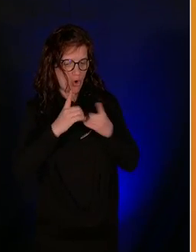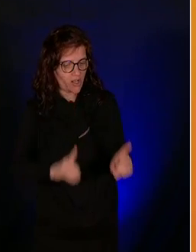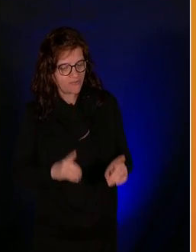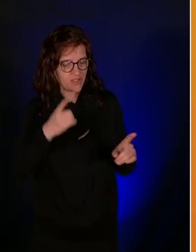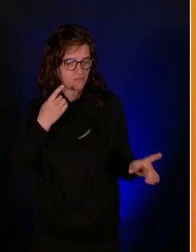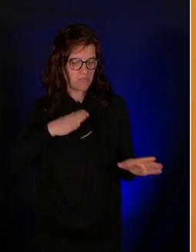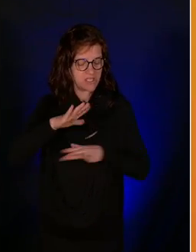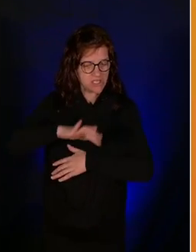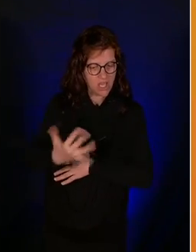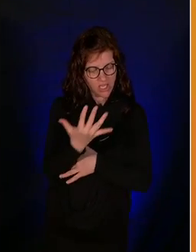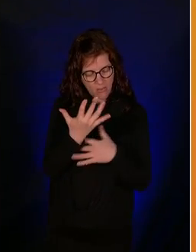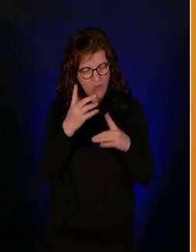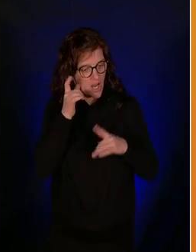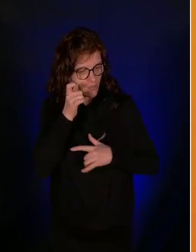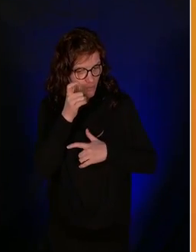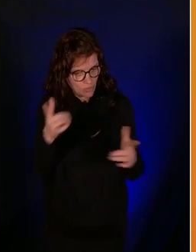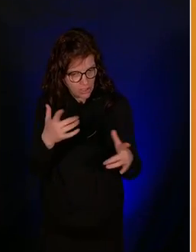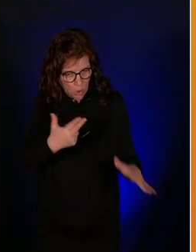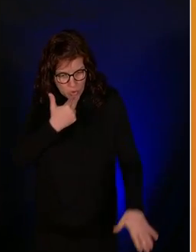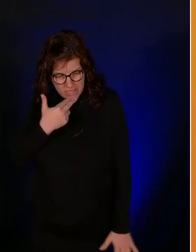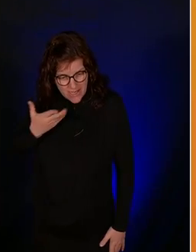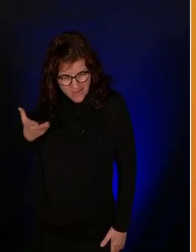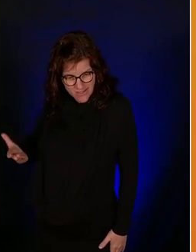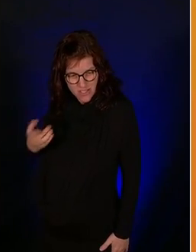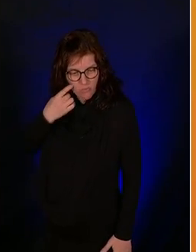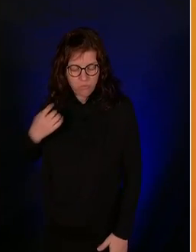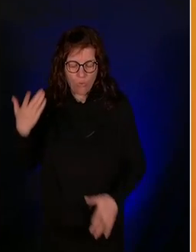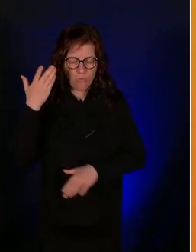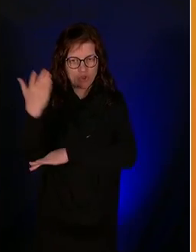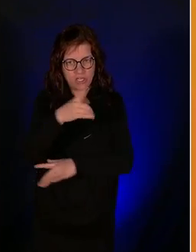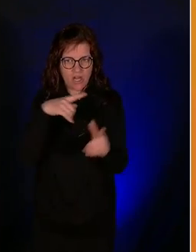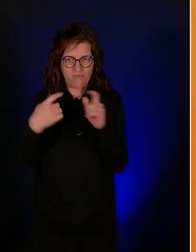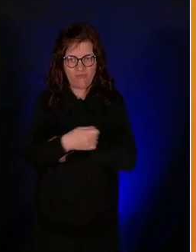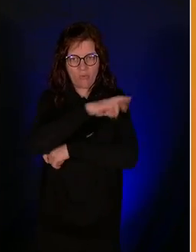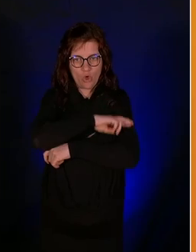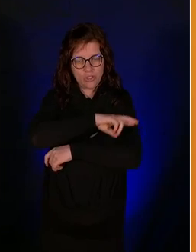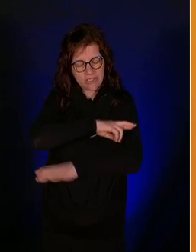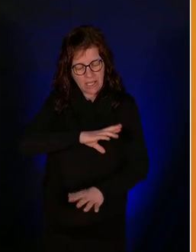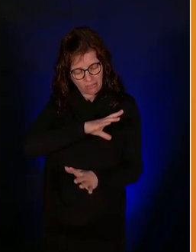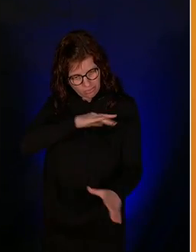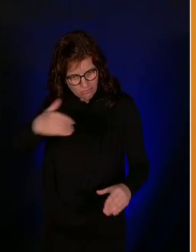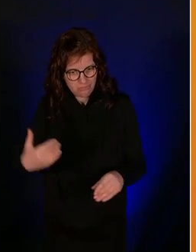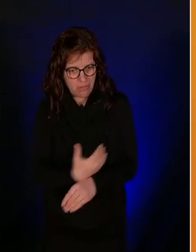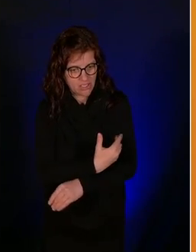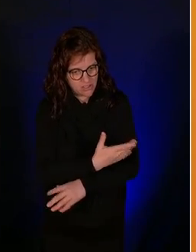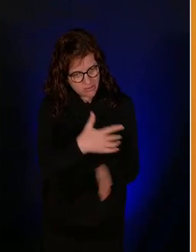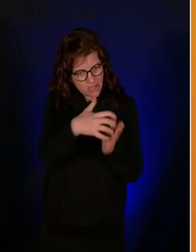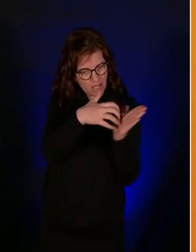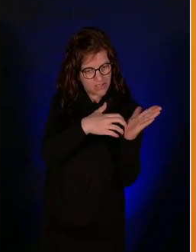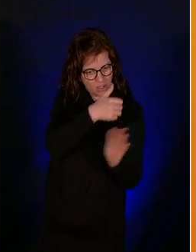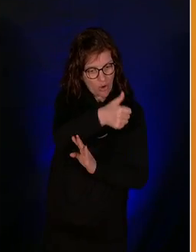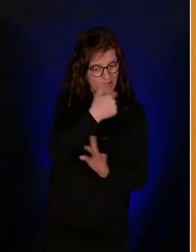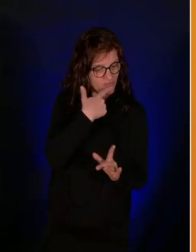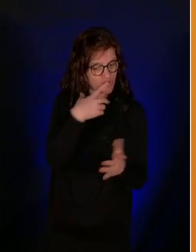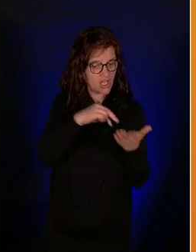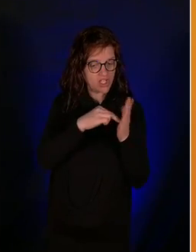Ve République pour faire passer en force son projet de réforme des retraites, dont l'article 1 vise la suppression des régimes